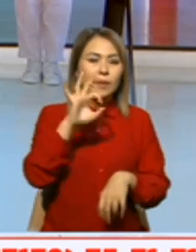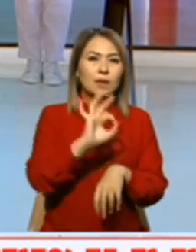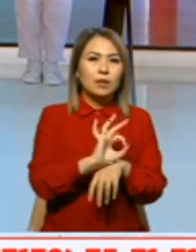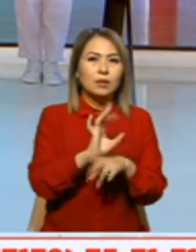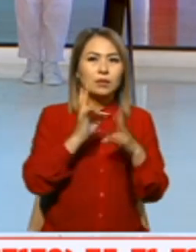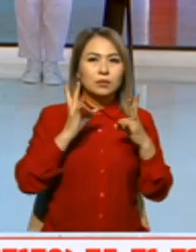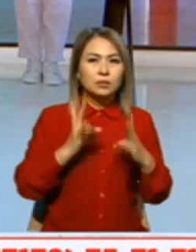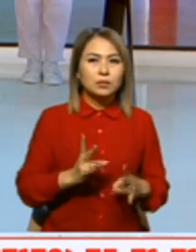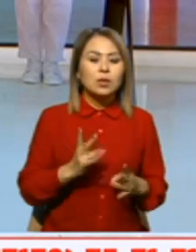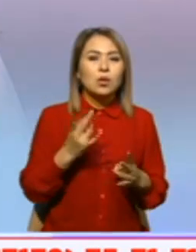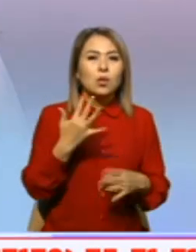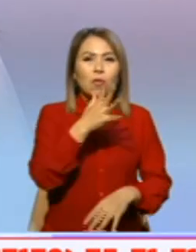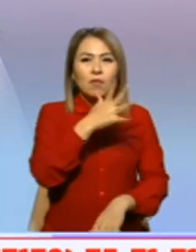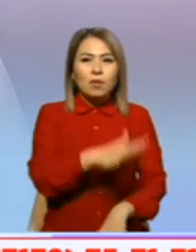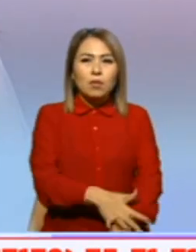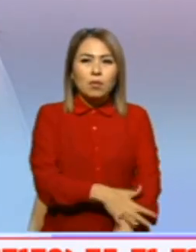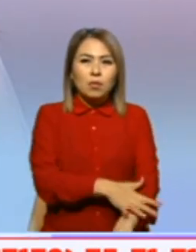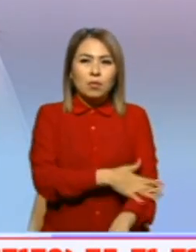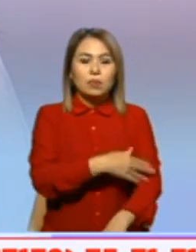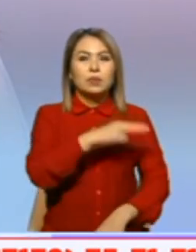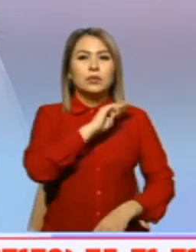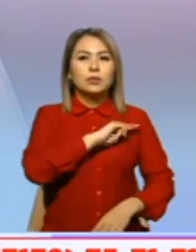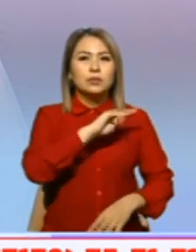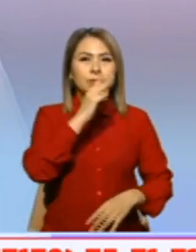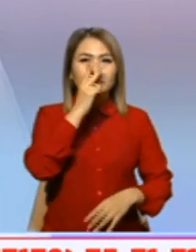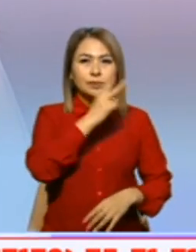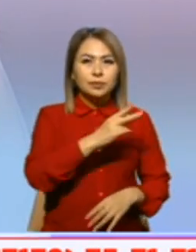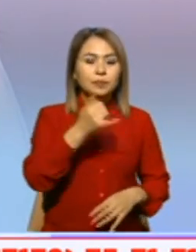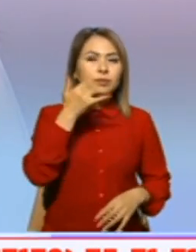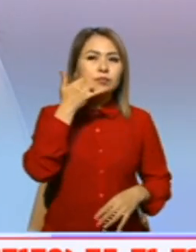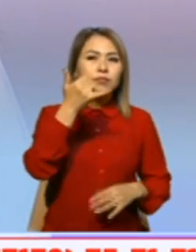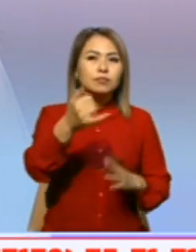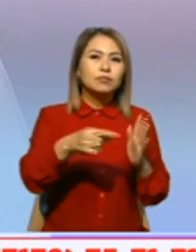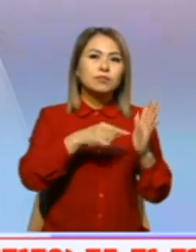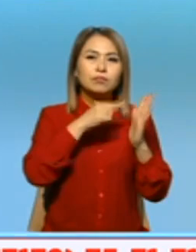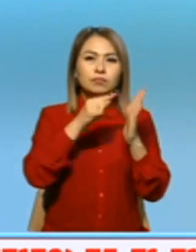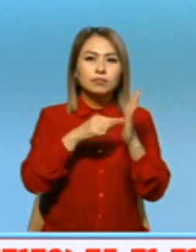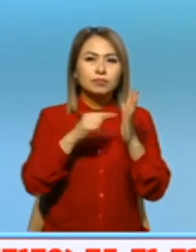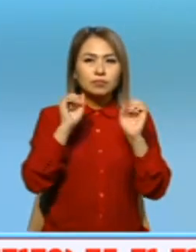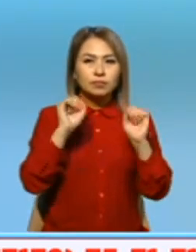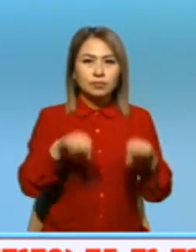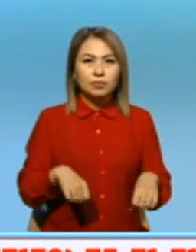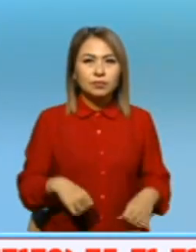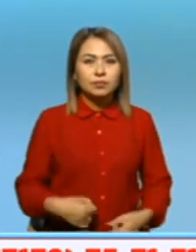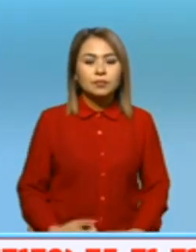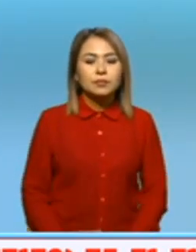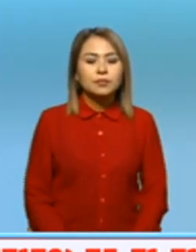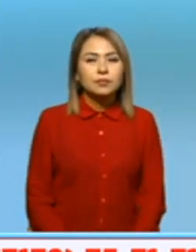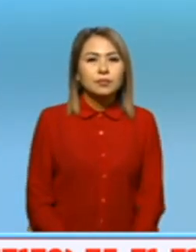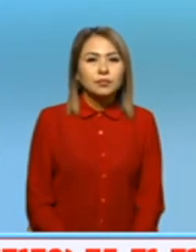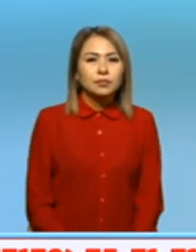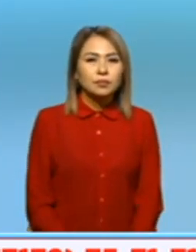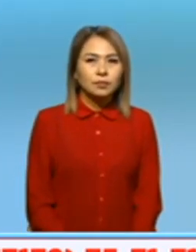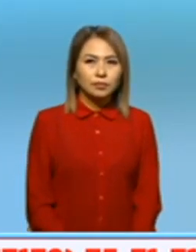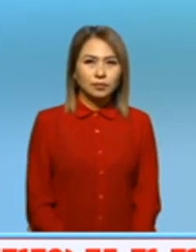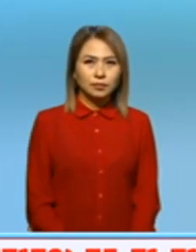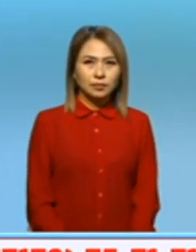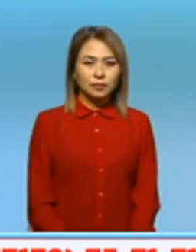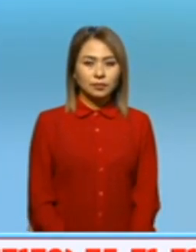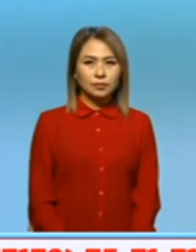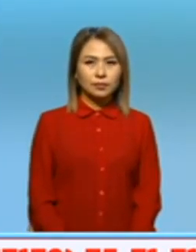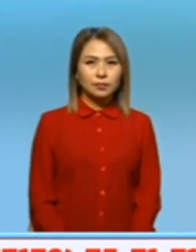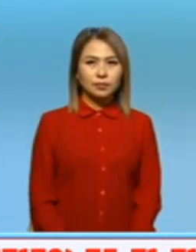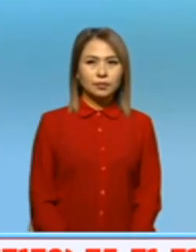балалармен бірге қанша жылдан бері қызмет етіп келе жатырсыз. Иә, бізге хабарласып сауал қоям деген көрерменімізді байланысқа қосайық. Амансыз ба, тыңдап тұрмыз, аты жөніңіз,